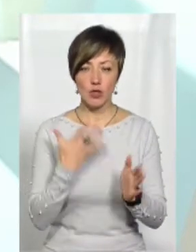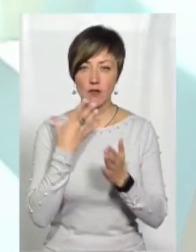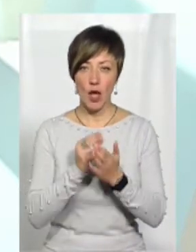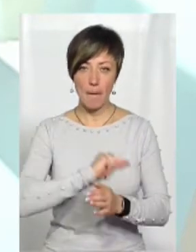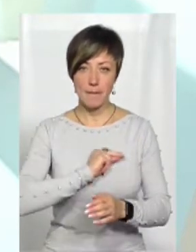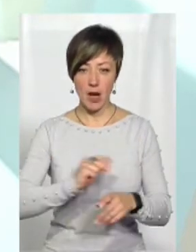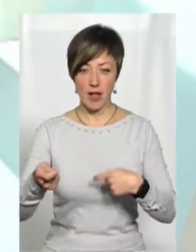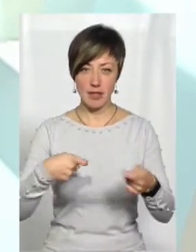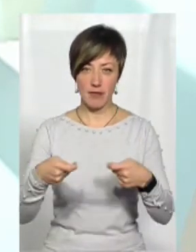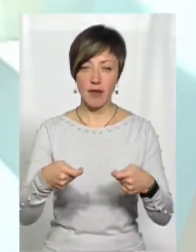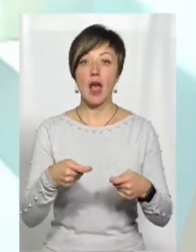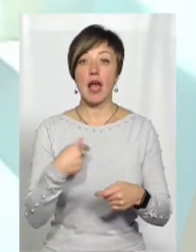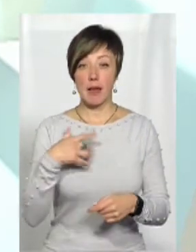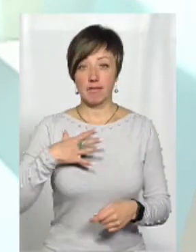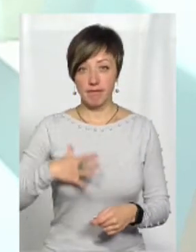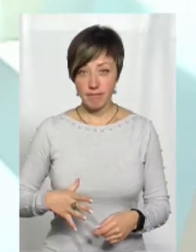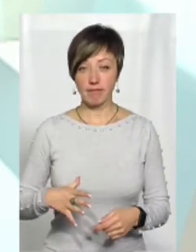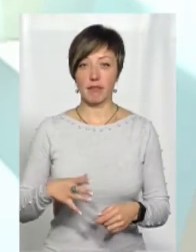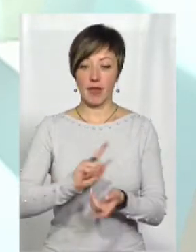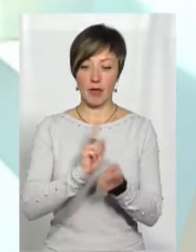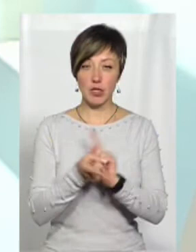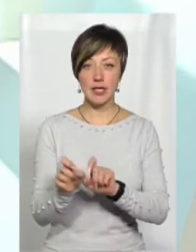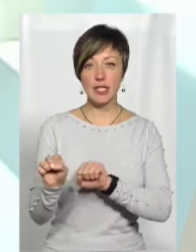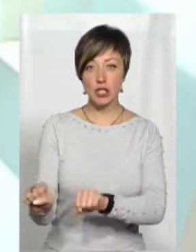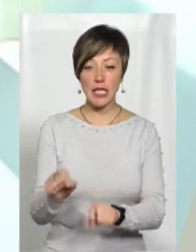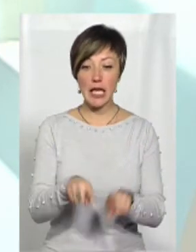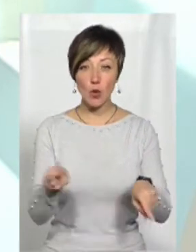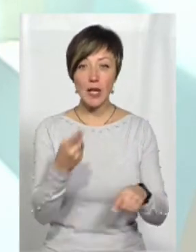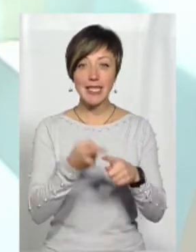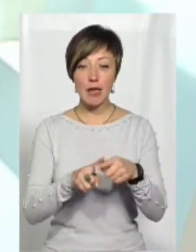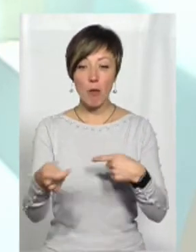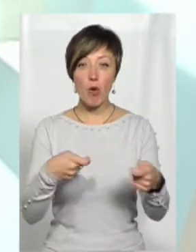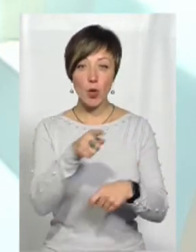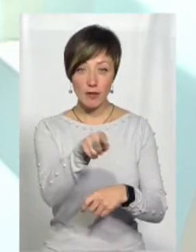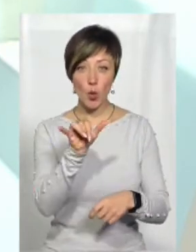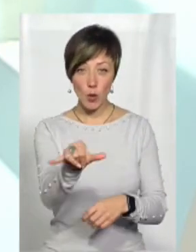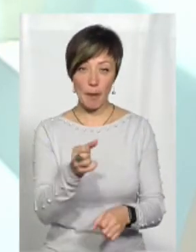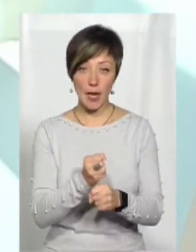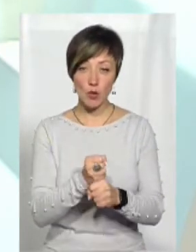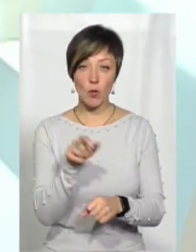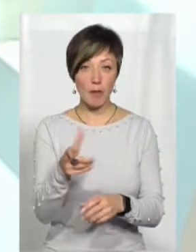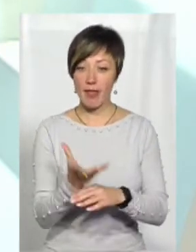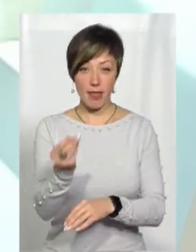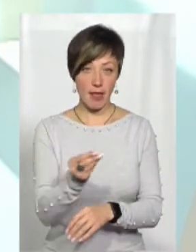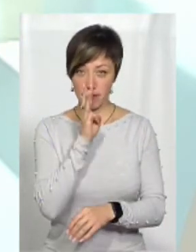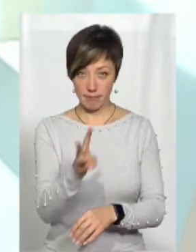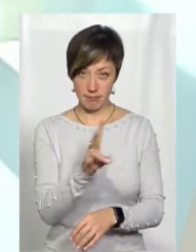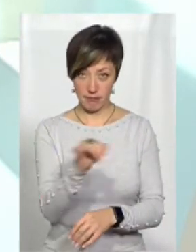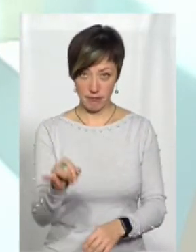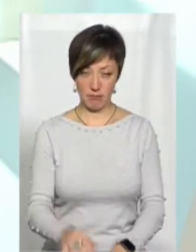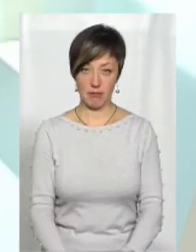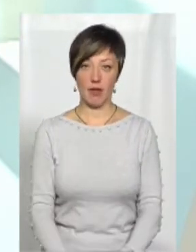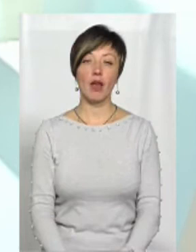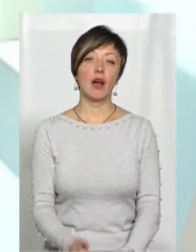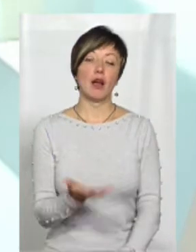своїх найманих продавців. І нам приходиться навпаки ще захищати інколи тих продавців, що в них працюють, бо їм не виплачують зарплату.